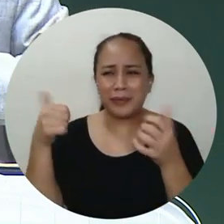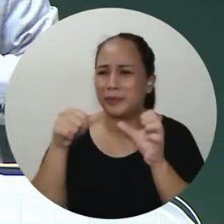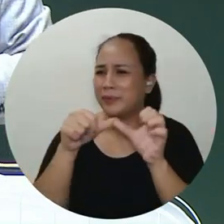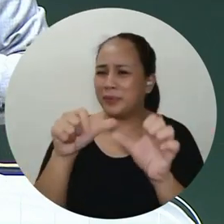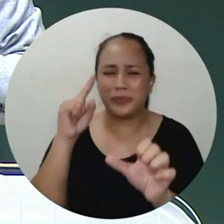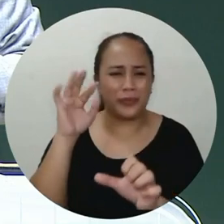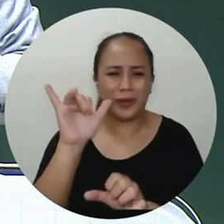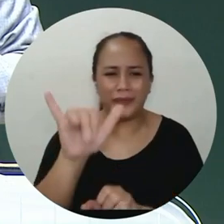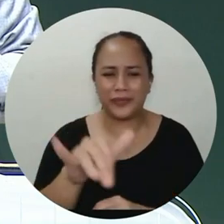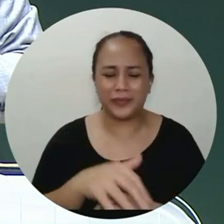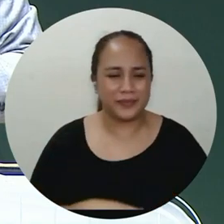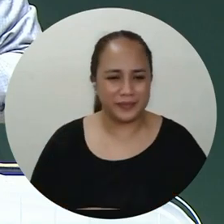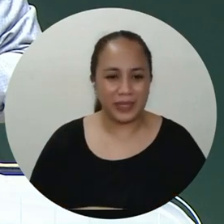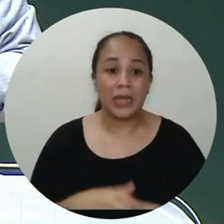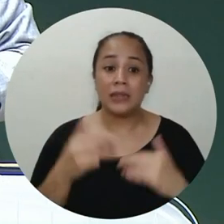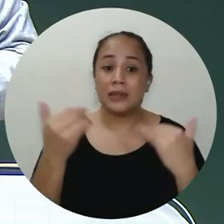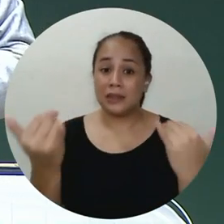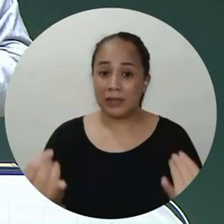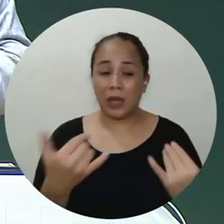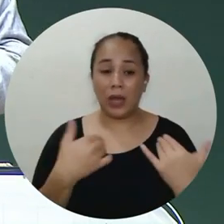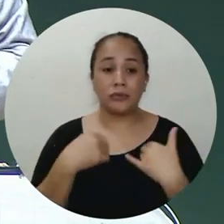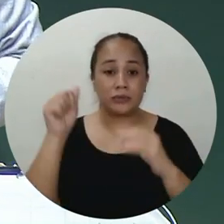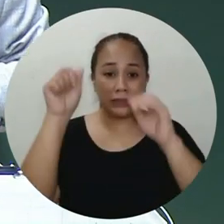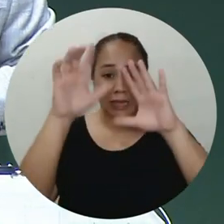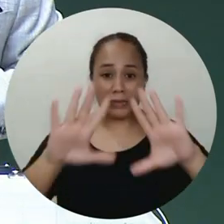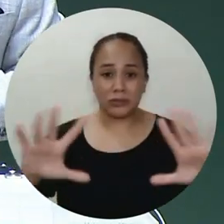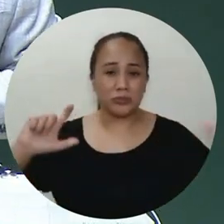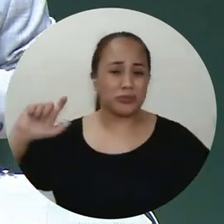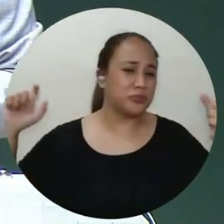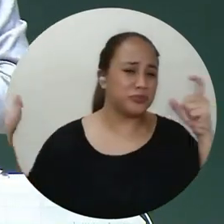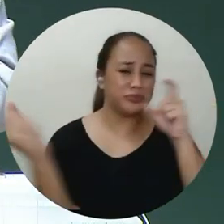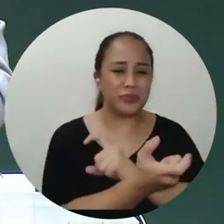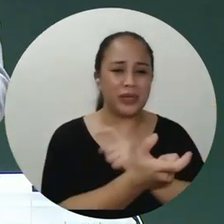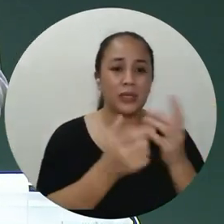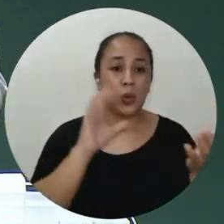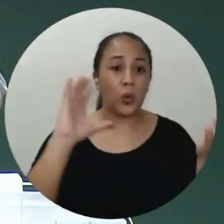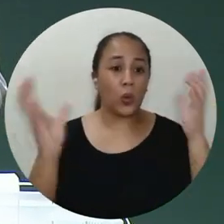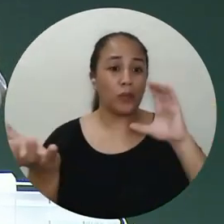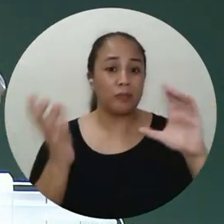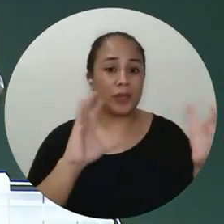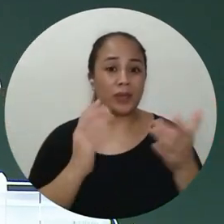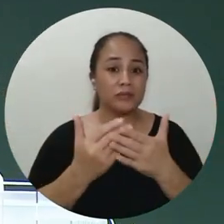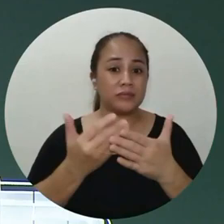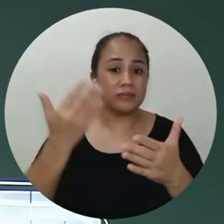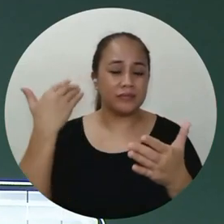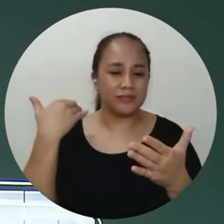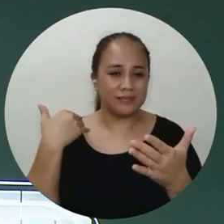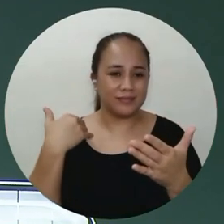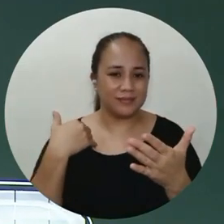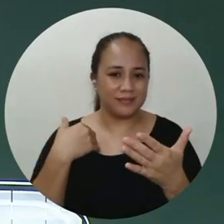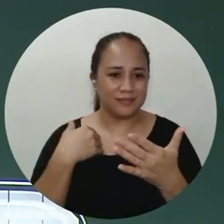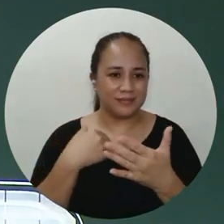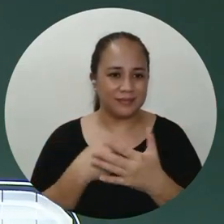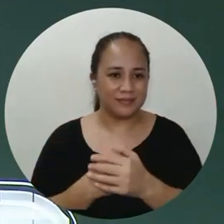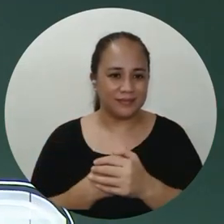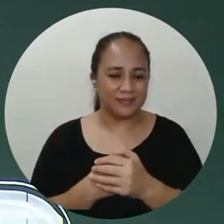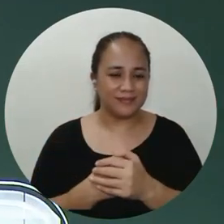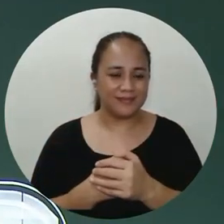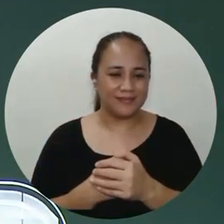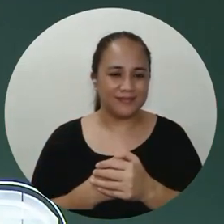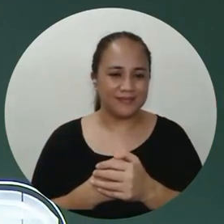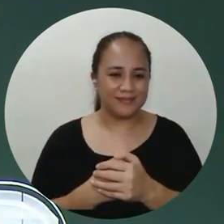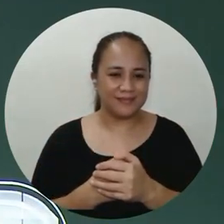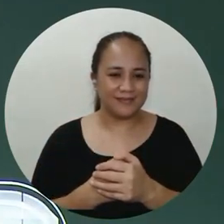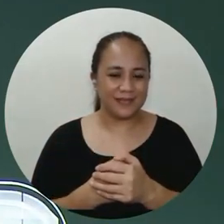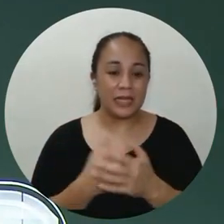시대가 달라졌어. And now this age has completely changed compared to before corona. 이제는 불분명 불확실 시대가 됐어요. Now it